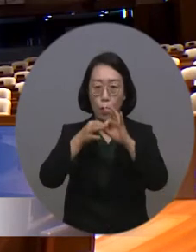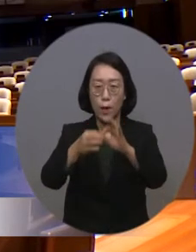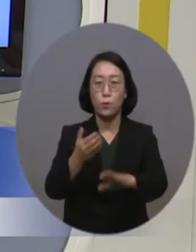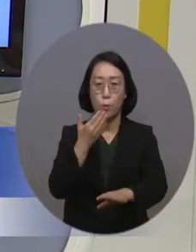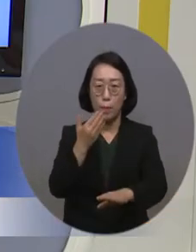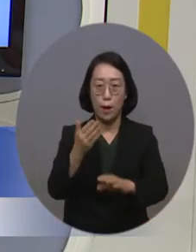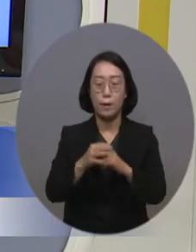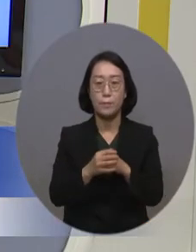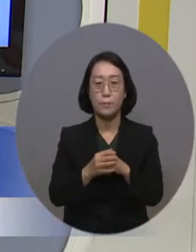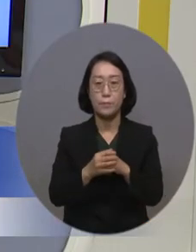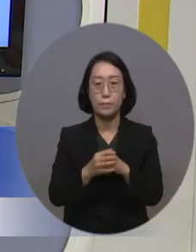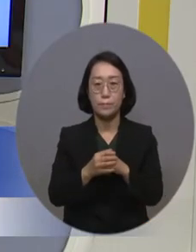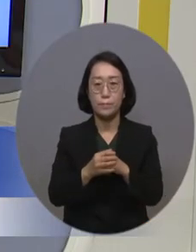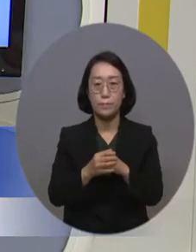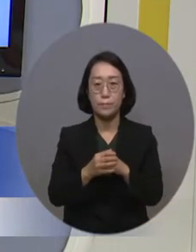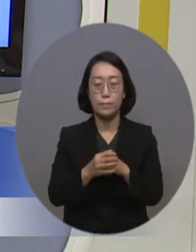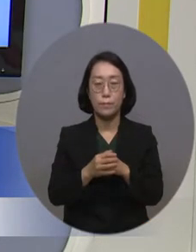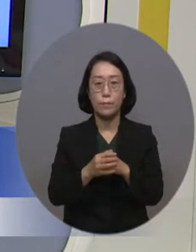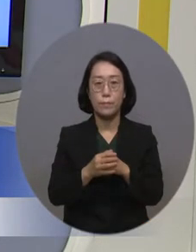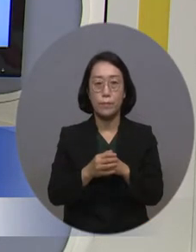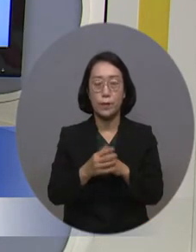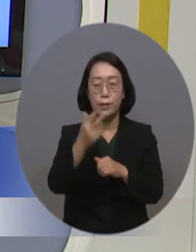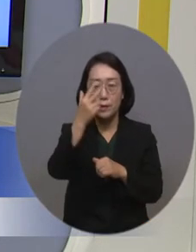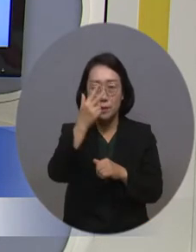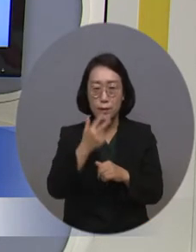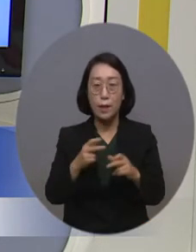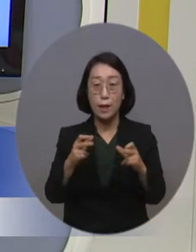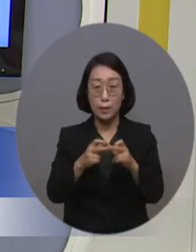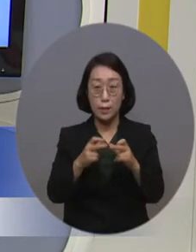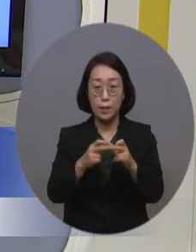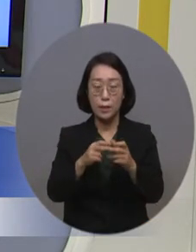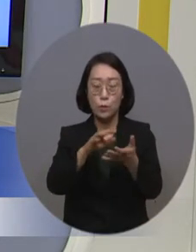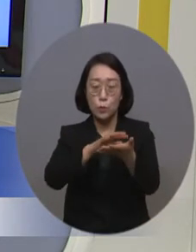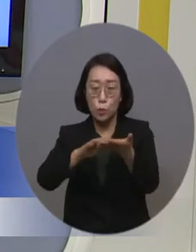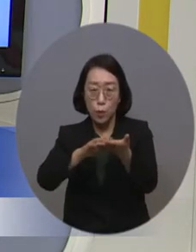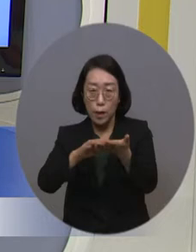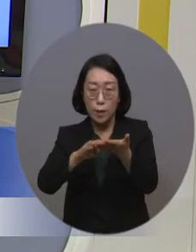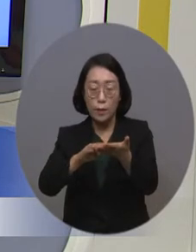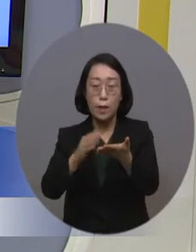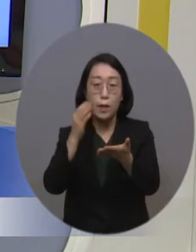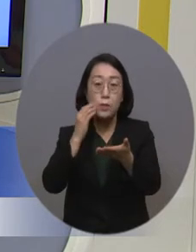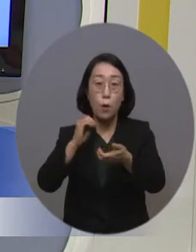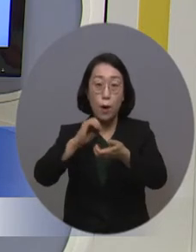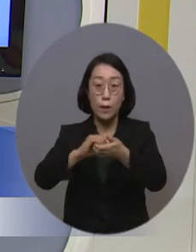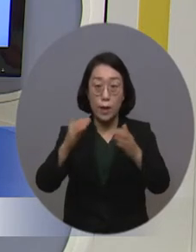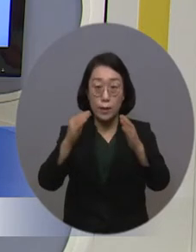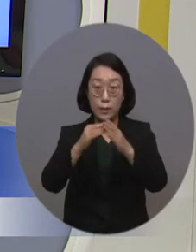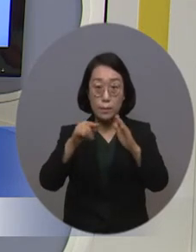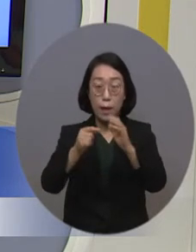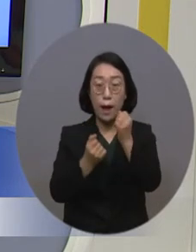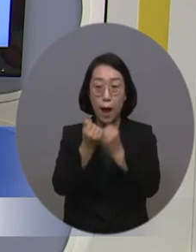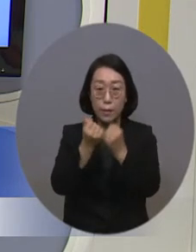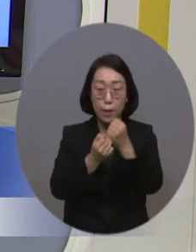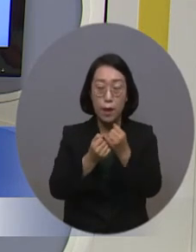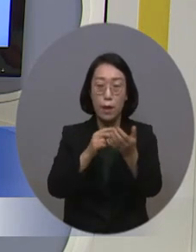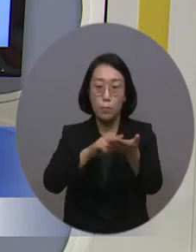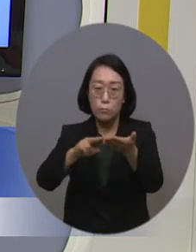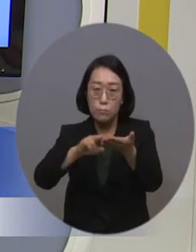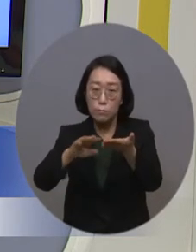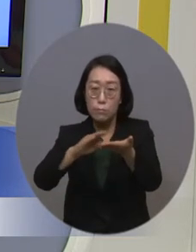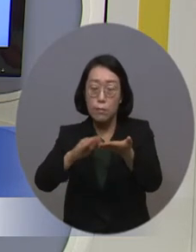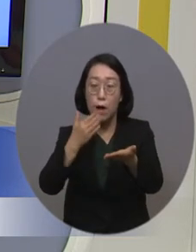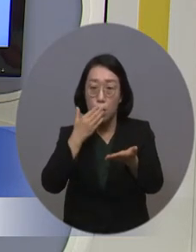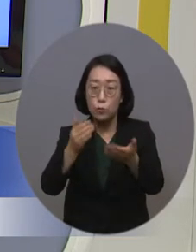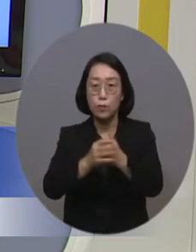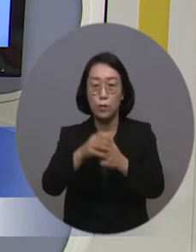전망입니다 다음 기사는 시각장애인들이 촉각을 이용해 청와대 안내판을 읽을 수 있도록 하는이 촉각 점자가